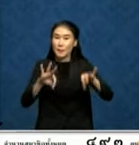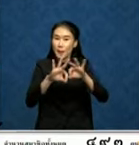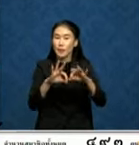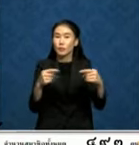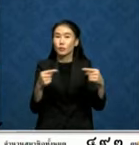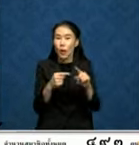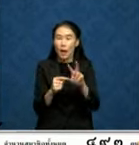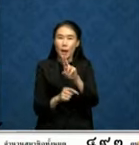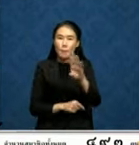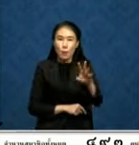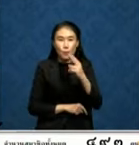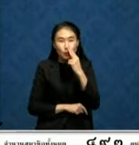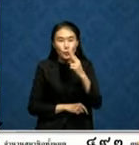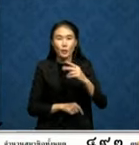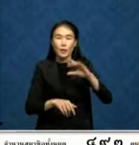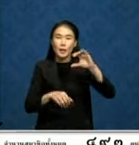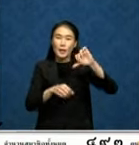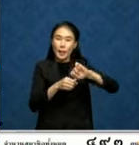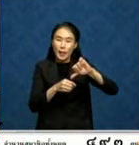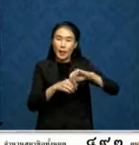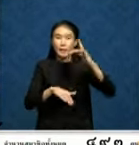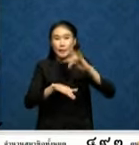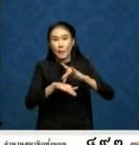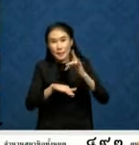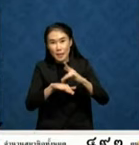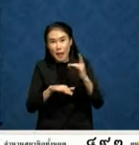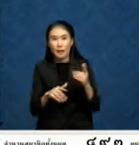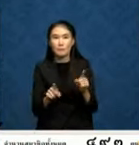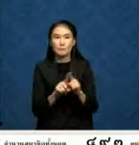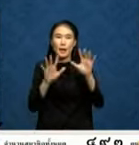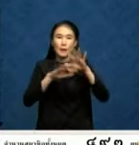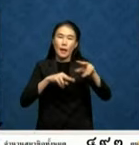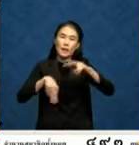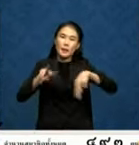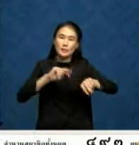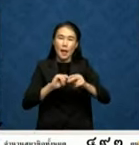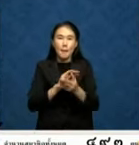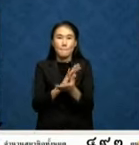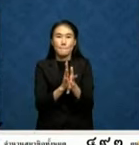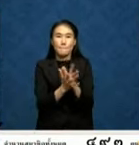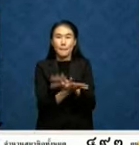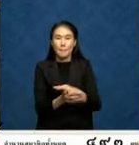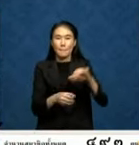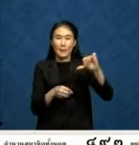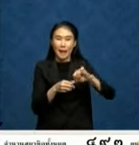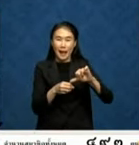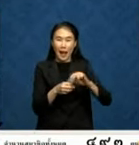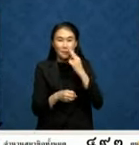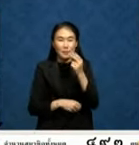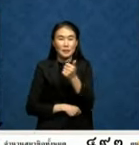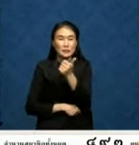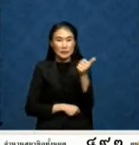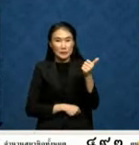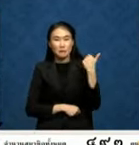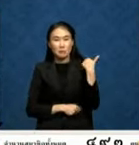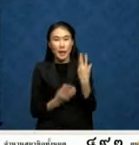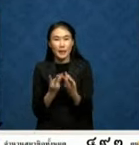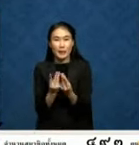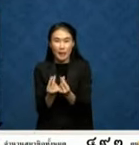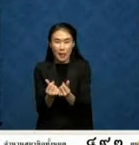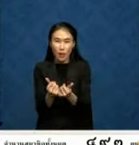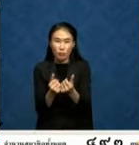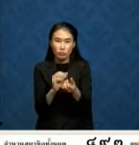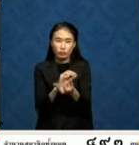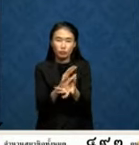บบโครงข่ายก๊าซธรรมชาติและคลังเก็บรักษาและแปรสภาพก๊าซธรรมชาติจากของเหลวให้เป็นก๊